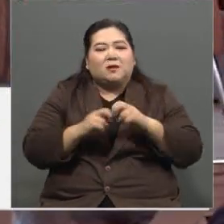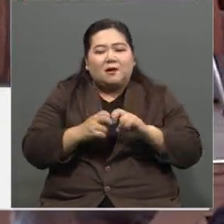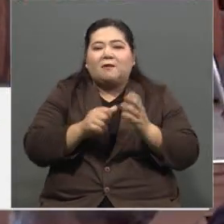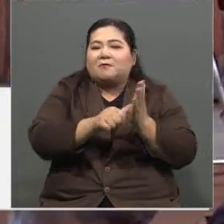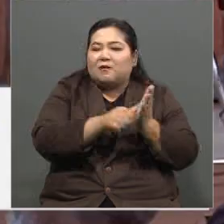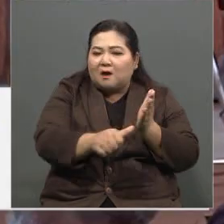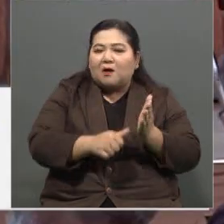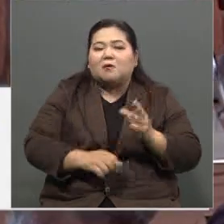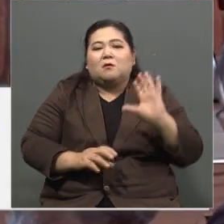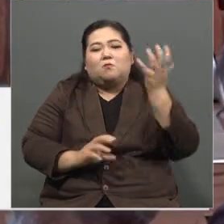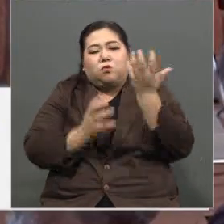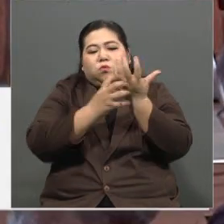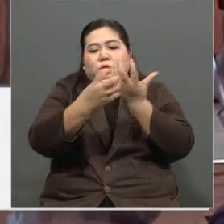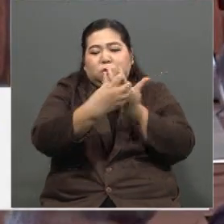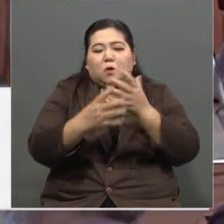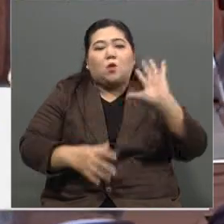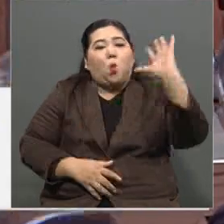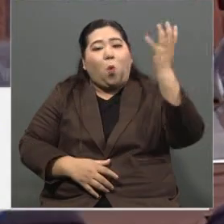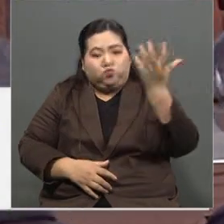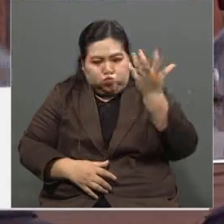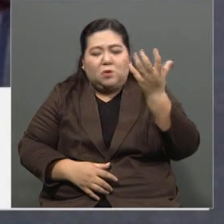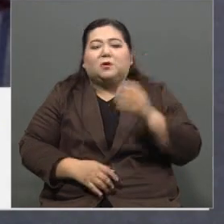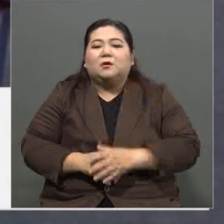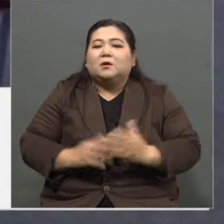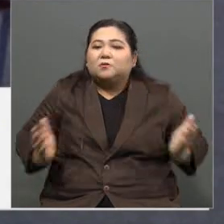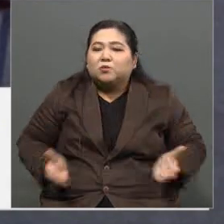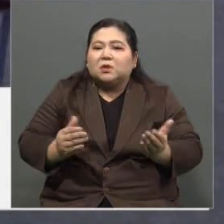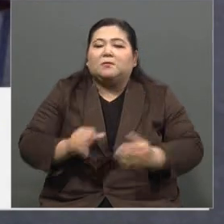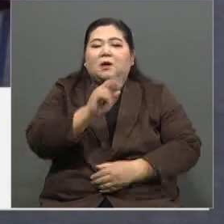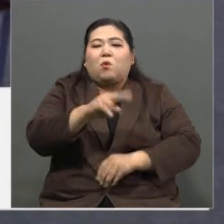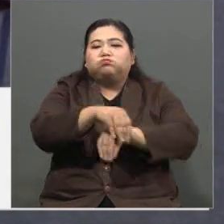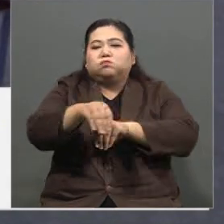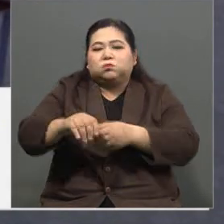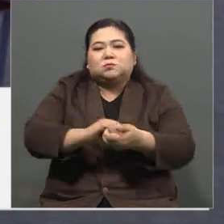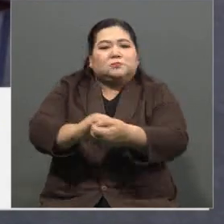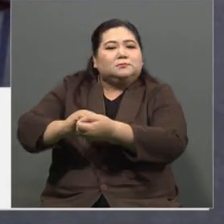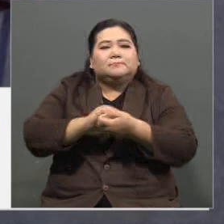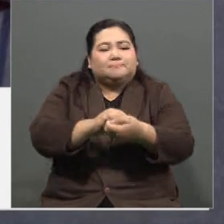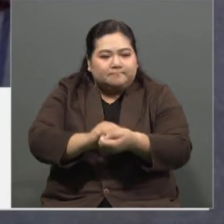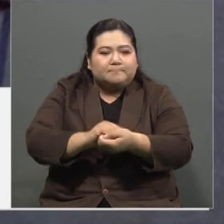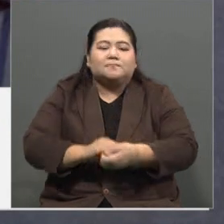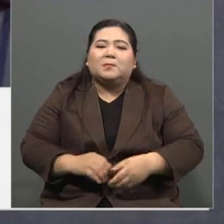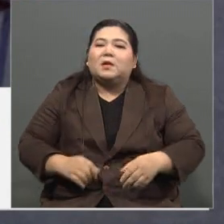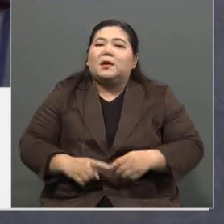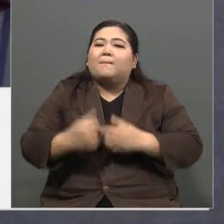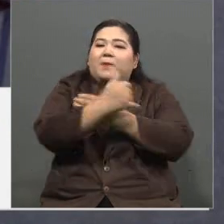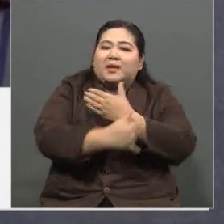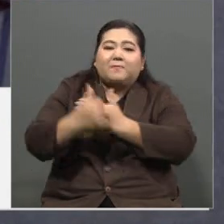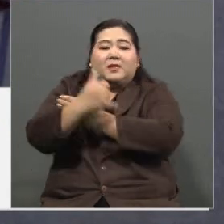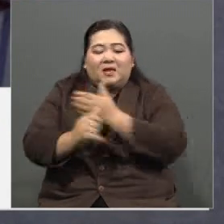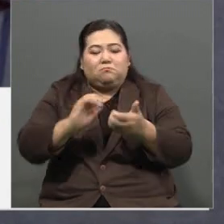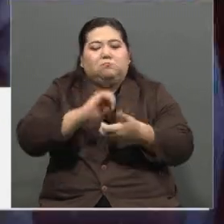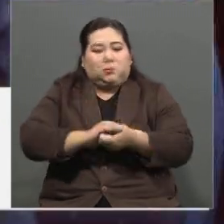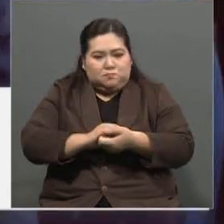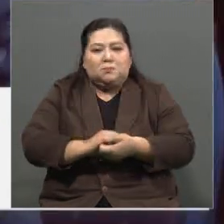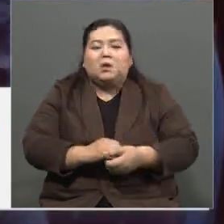ระดับภูมิภาคและระดับโลกการส่งเสริมระบบพหุภาคีการเสริมสร้างระบบความสัมพันธ์ระหว่างประเทศที่เป็นธรรมและเอื้อประโยชน์ต่อประเทศ